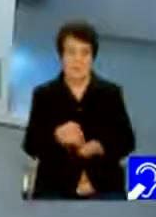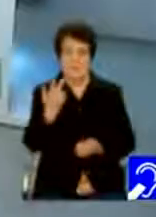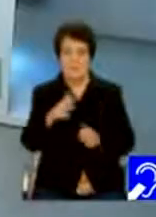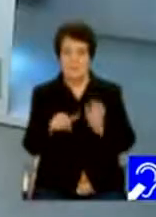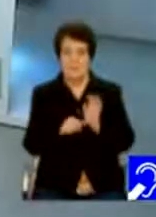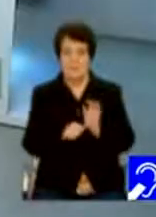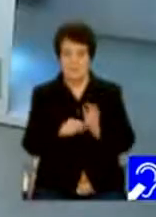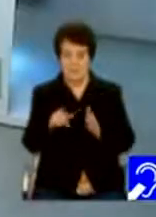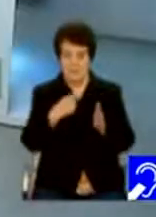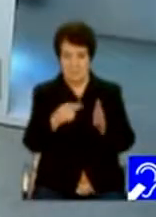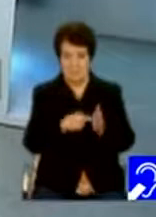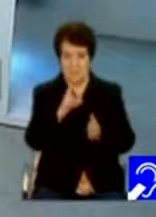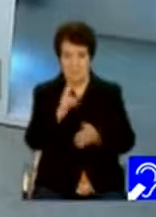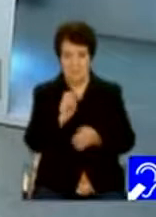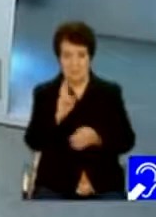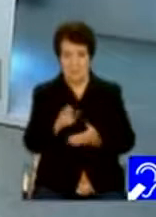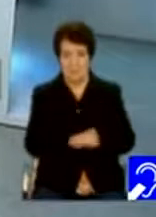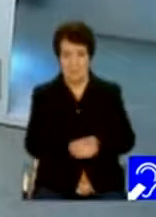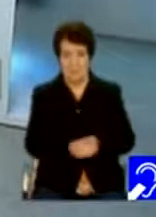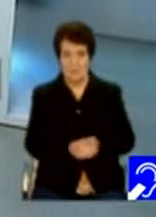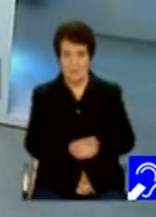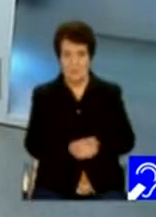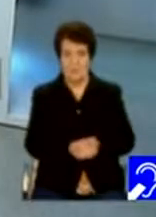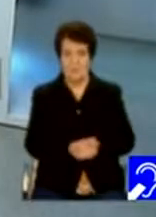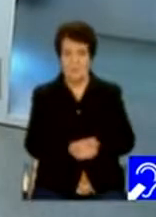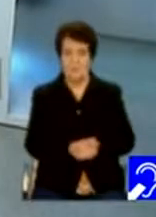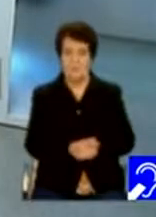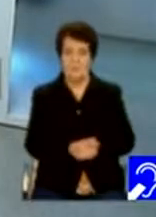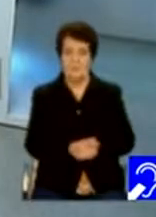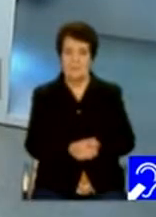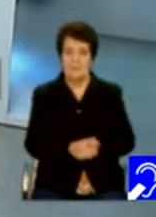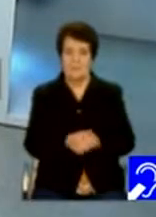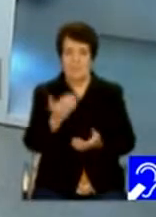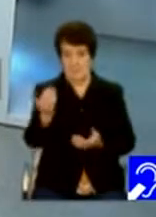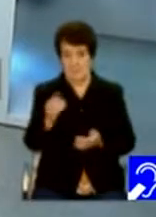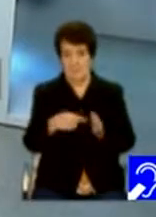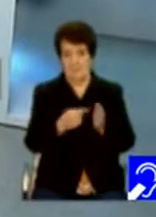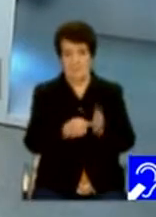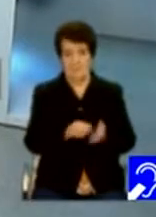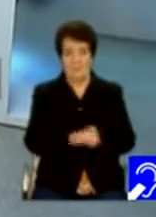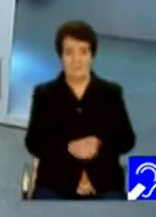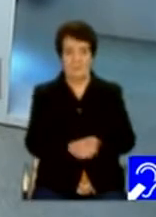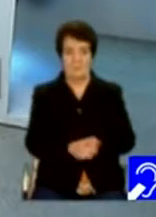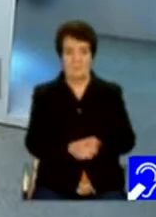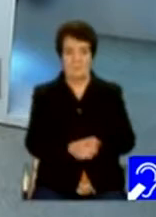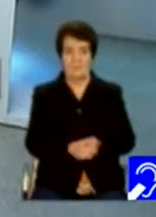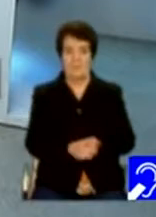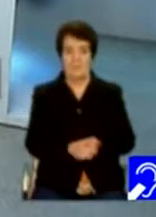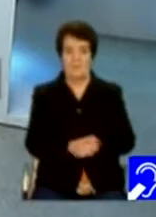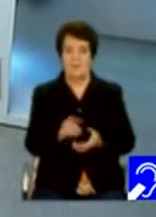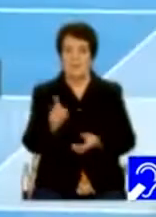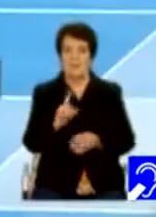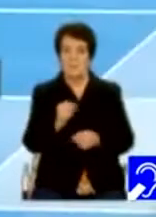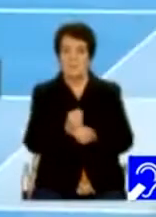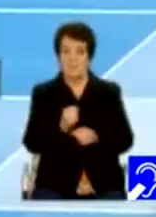Pot să-i adresez o întrebare domnului Costiuc? Puteți, dar nu știu dacă vă mai poate răspunde. Haideți, întrebați. Că e tipul dumneavoastră problemă. Ce să fac? Eu vă întreb ceva,